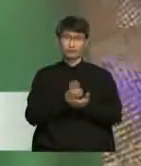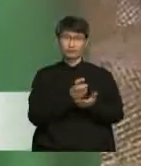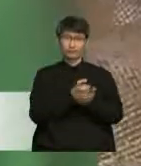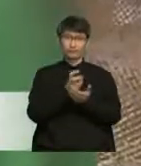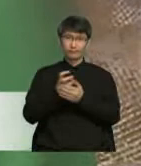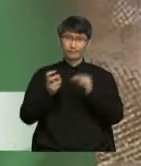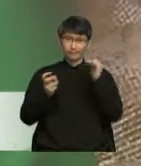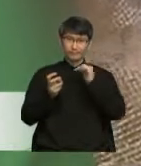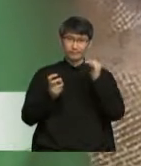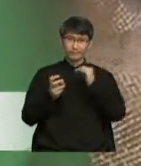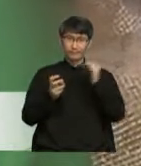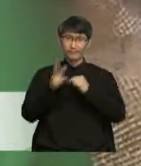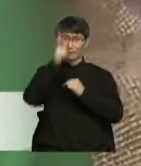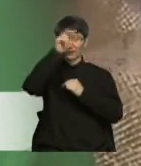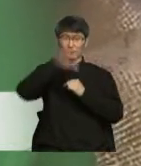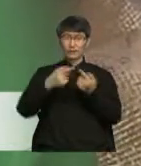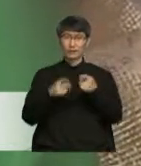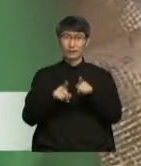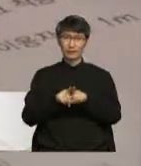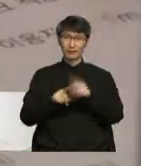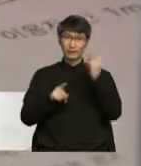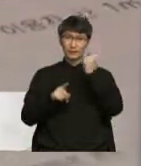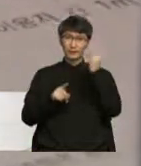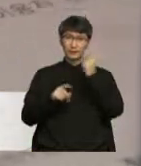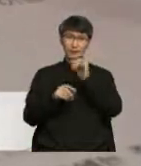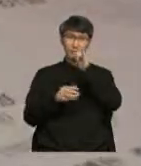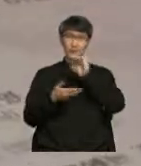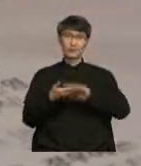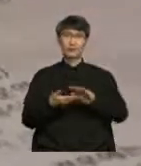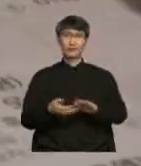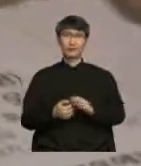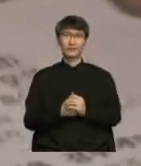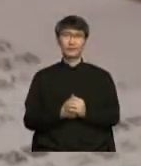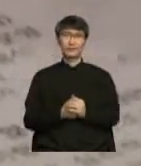여부를 서울시 경찰서 와 합동단속 합니다